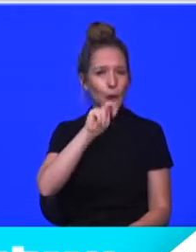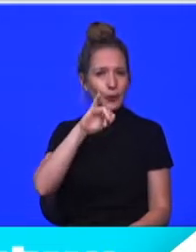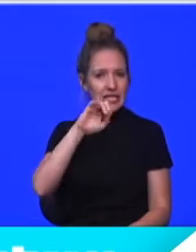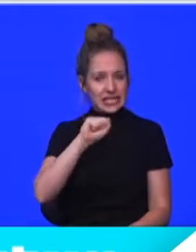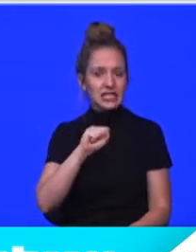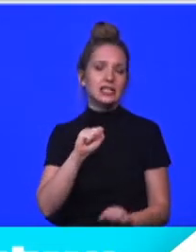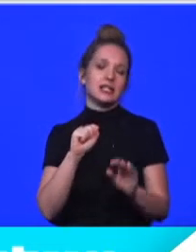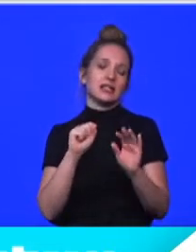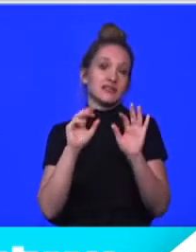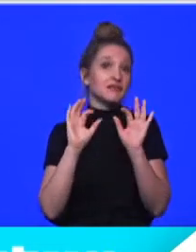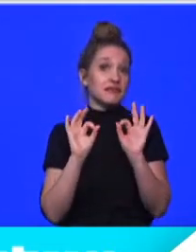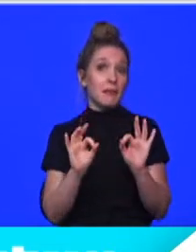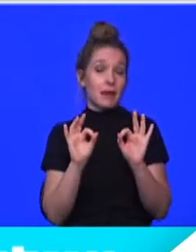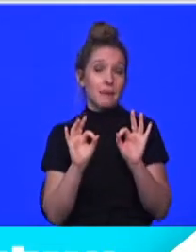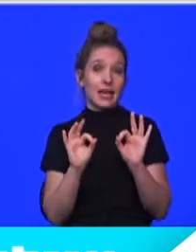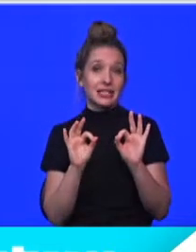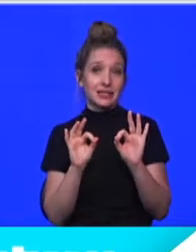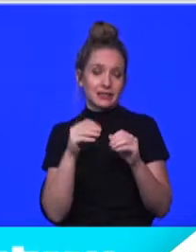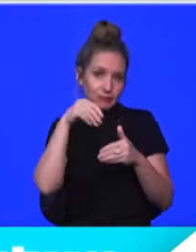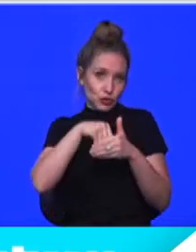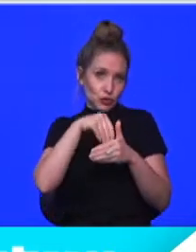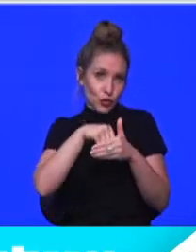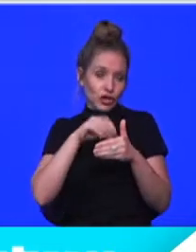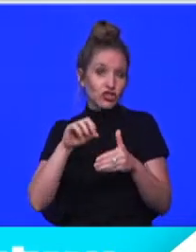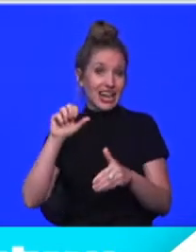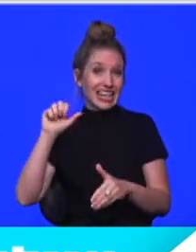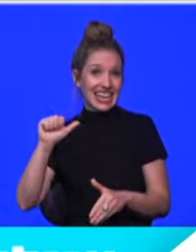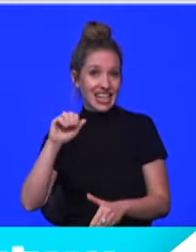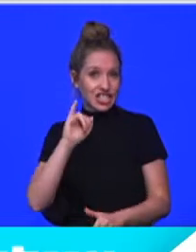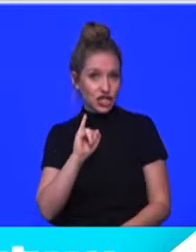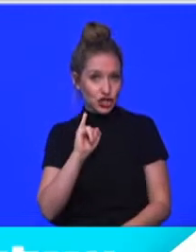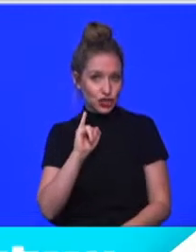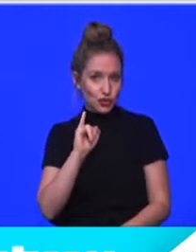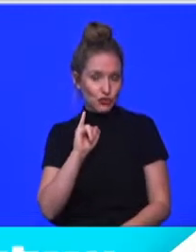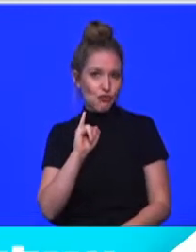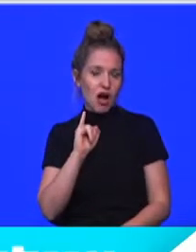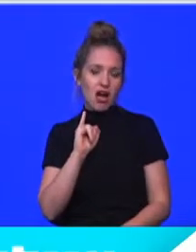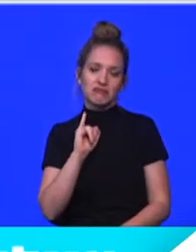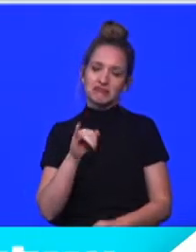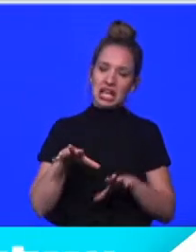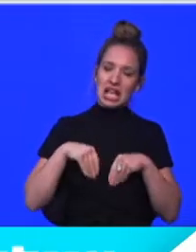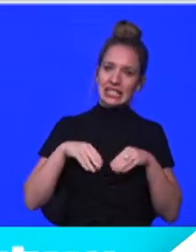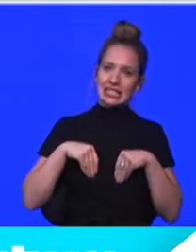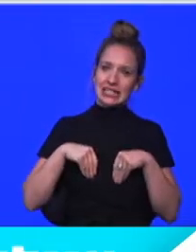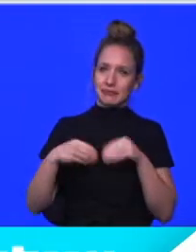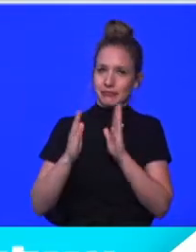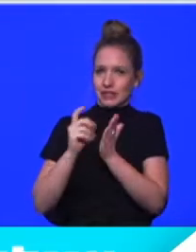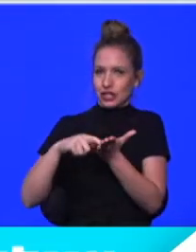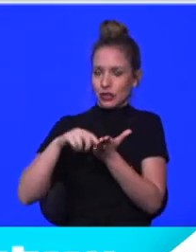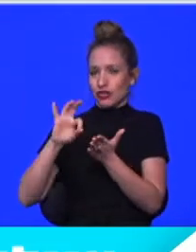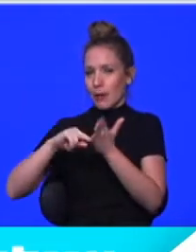ובאמת היענות מבחינת תוכן של אילן ישועה לגבי אותם פוליטיקאים. גם שמענו אמירה מאוד מאוד